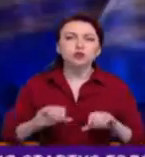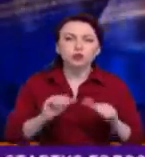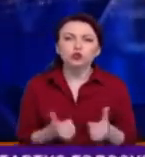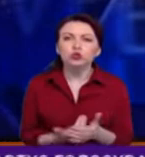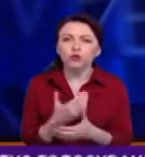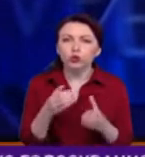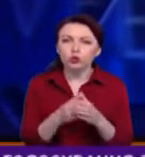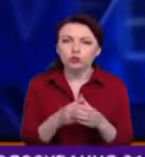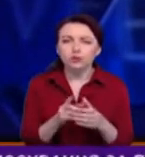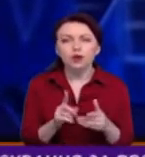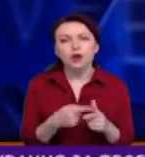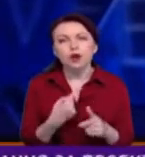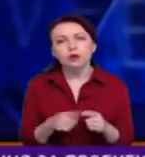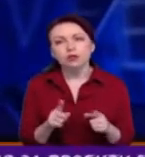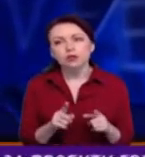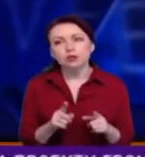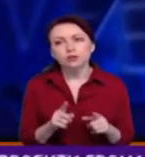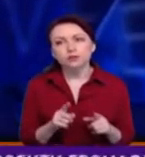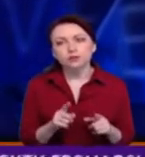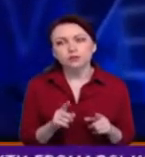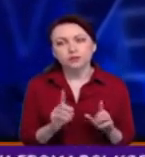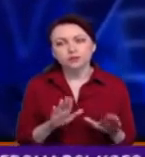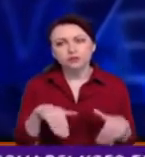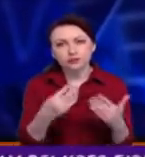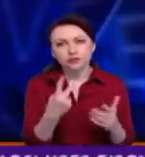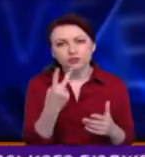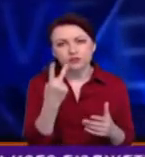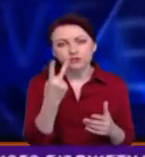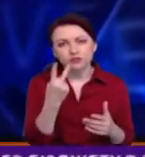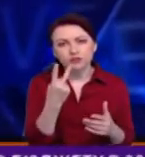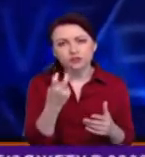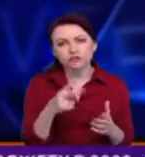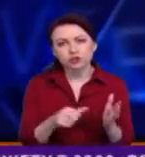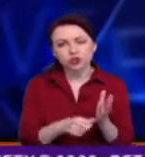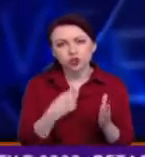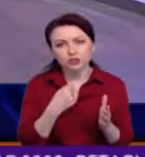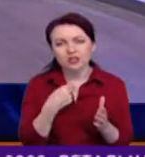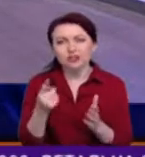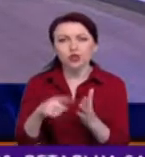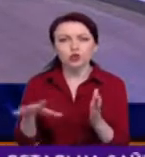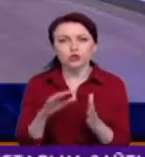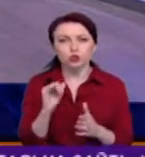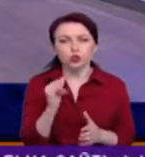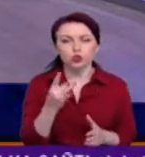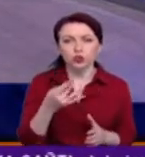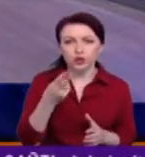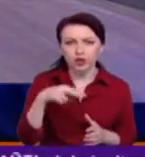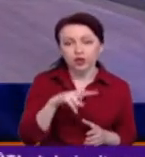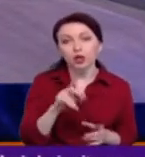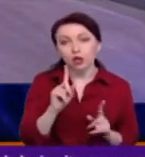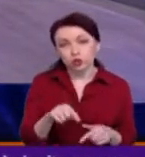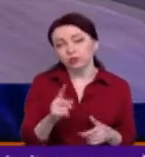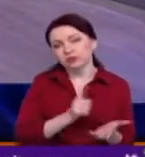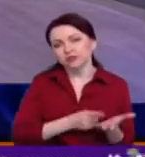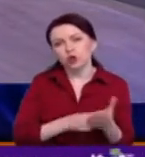це висловіть 226 голосами недовіру діючому уряду. І таким чином ви так само підтвердите, що ця коаліція відсутня. Всі інші слова,